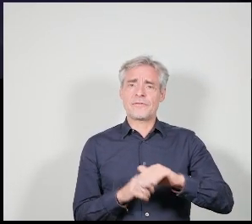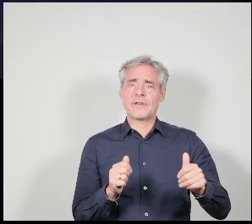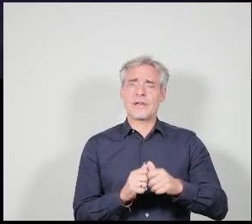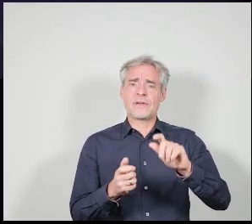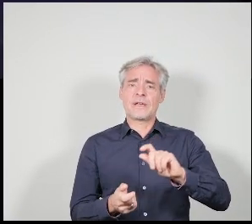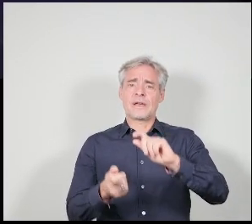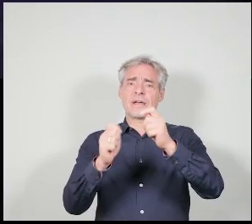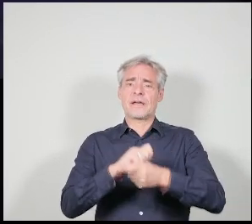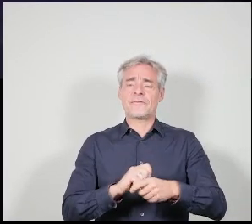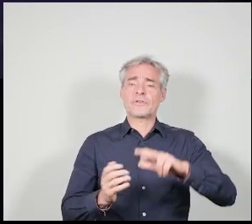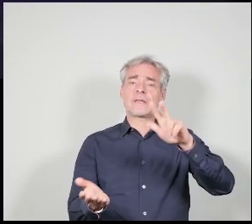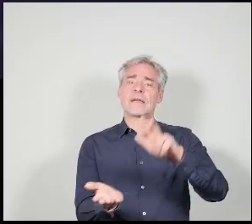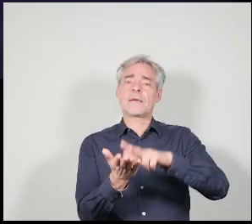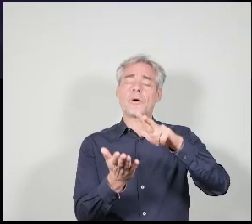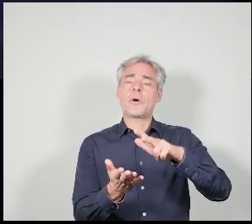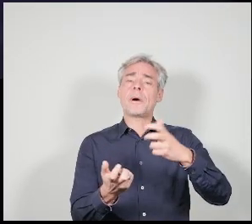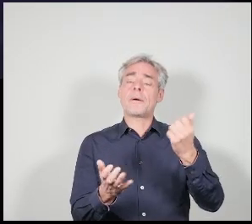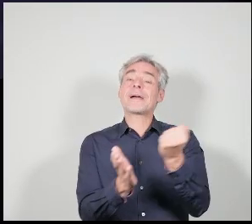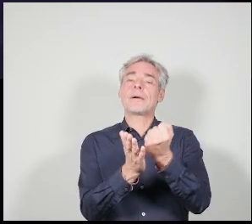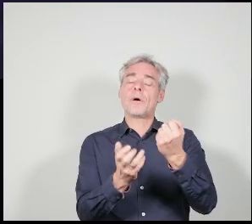des agréments, la création par exemple des